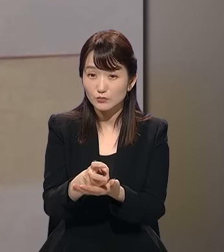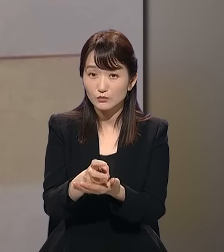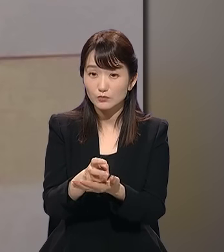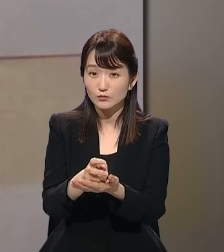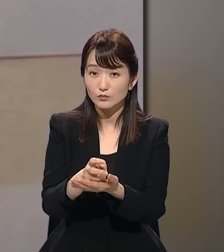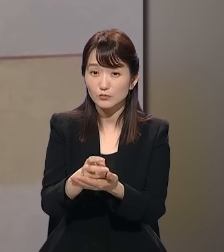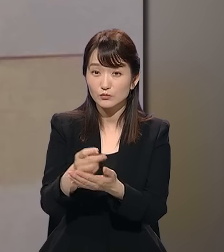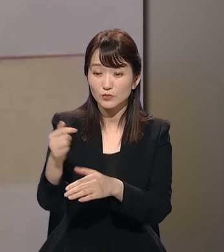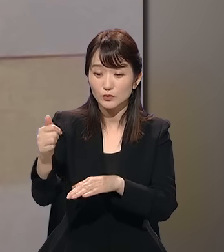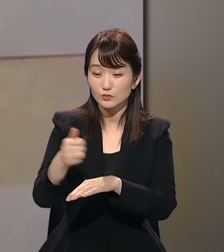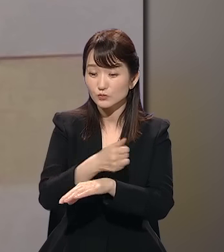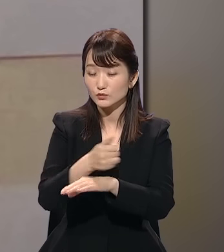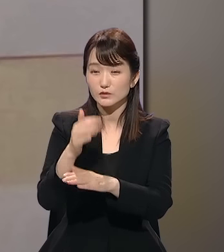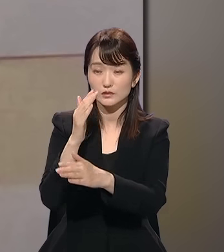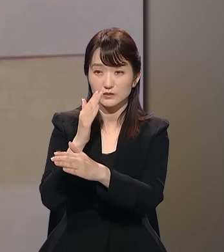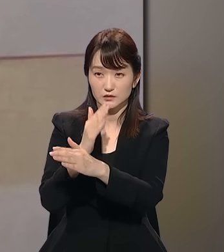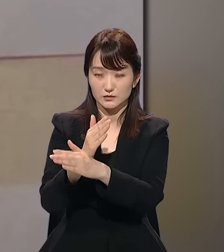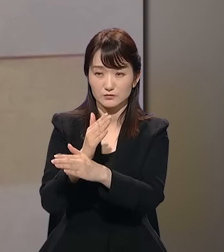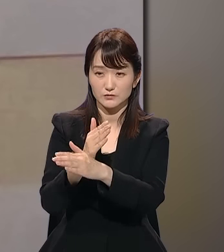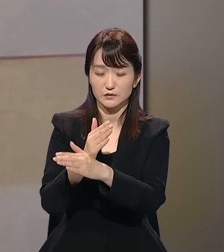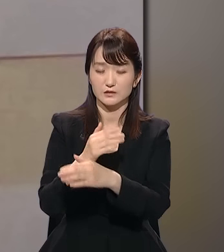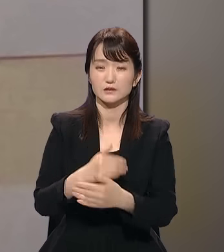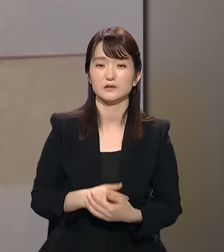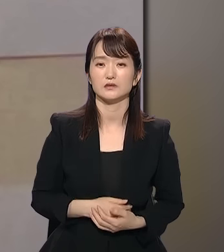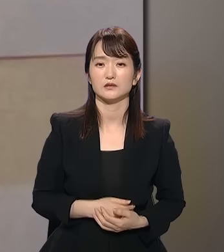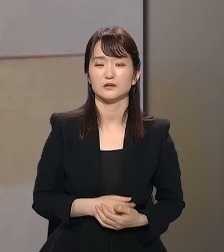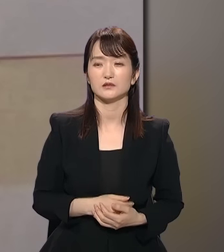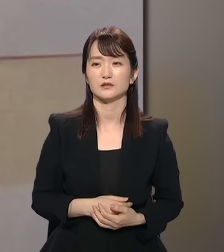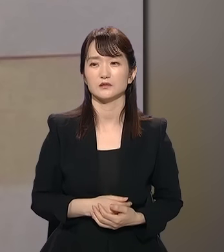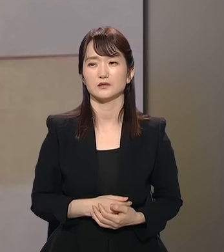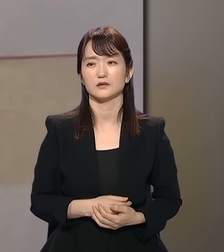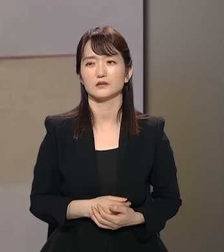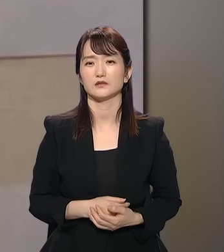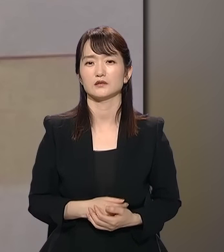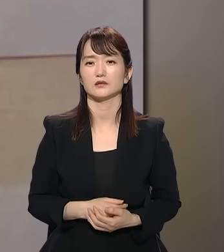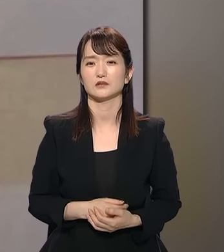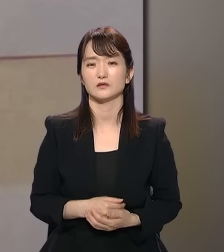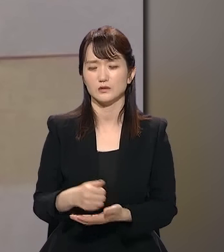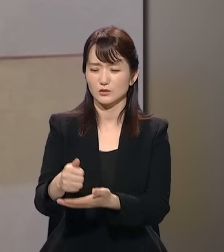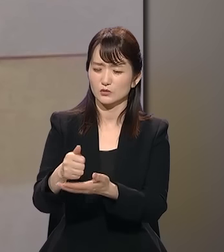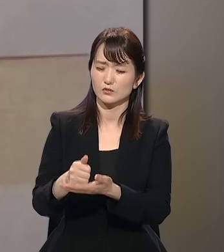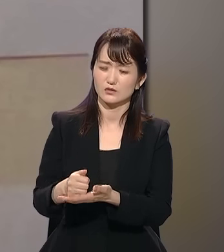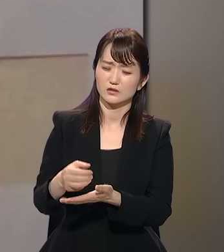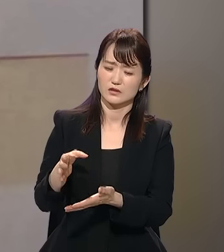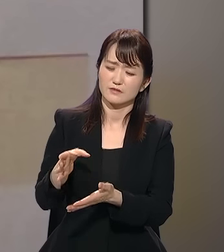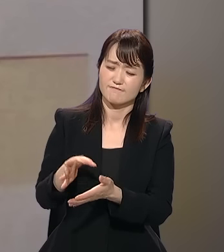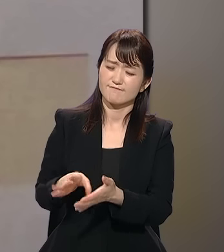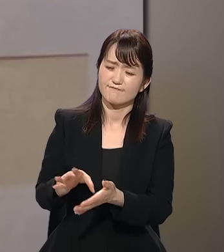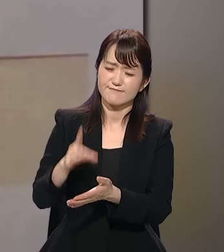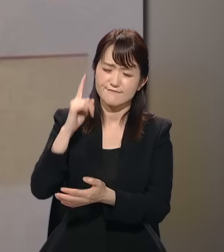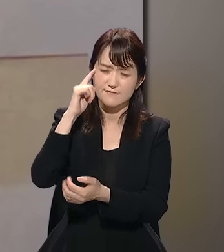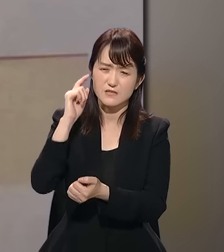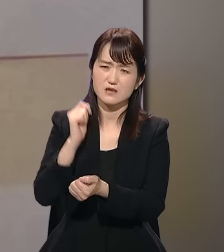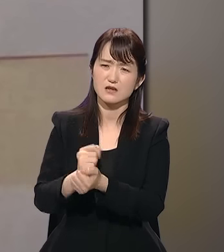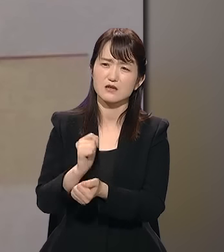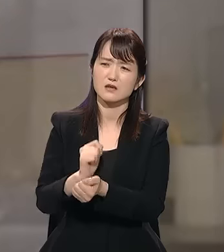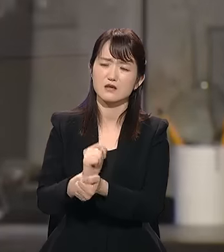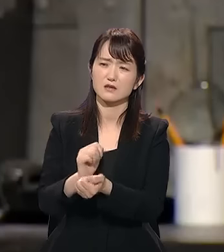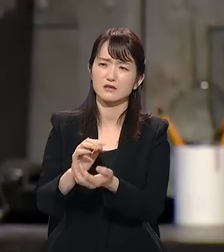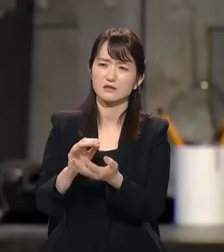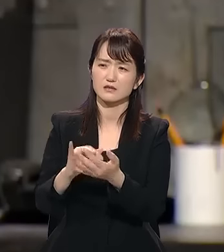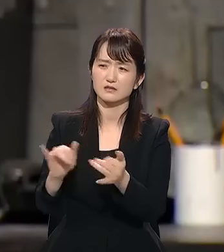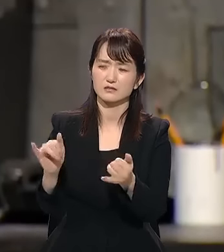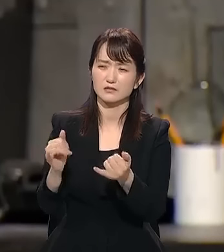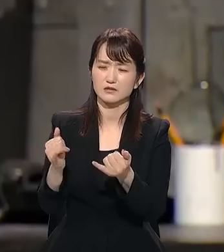조금 문제가 될 거 같고 다만 좀 진상 고객들이 좀 많았던 거 같아 이런 걸 막기 위해서 저런 어떤 내용들을 좀 적시했던 거